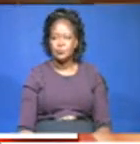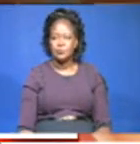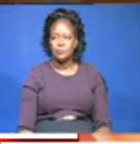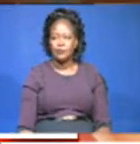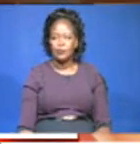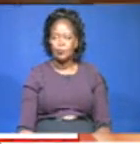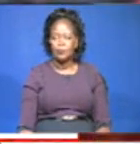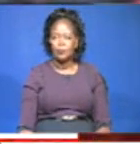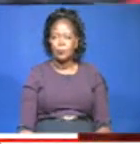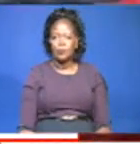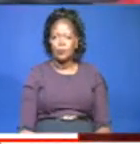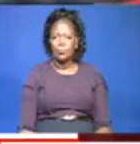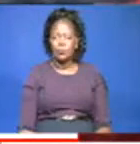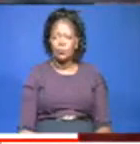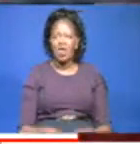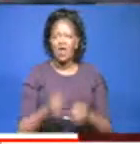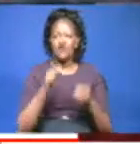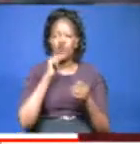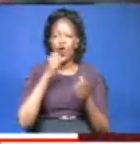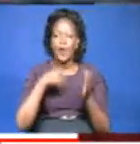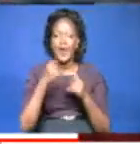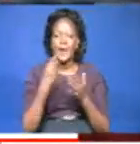Sisi tulilipwa pesa?